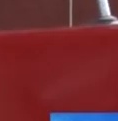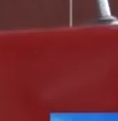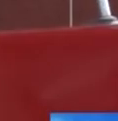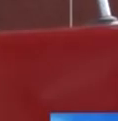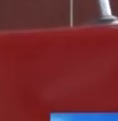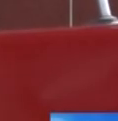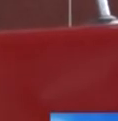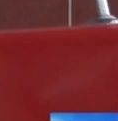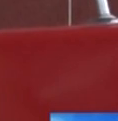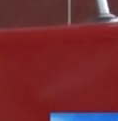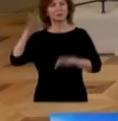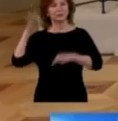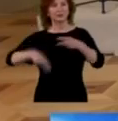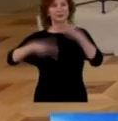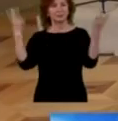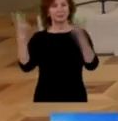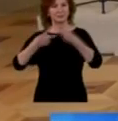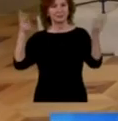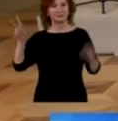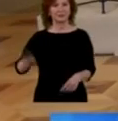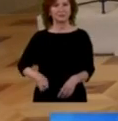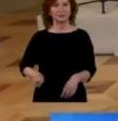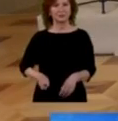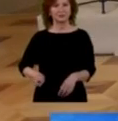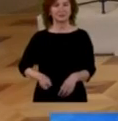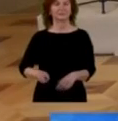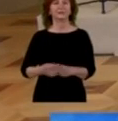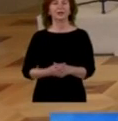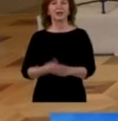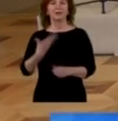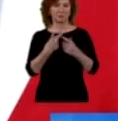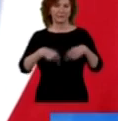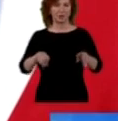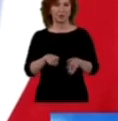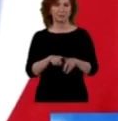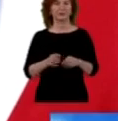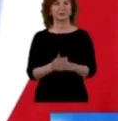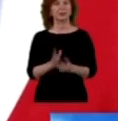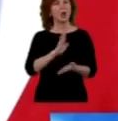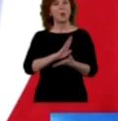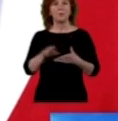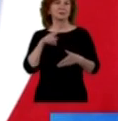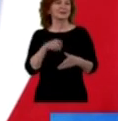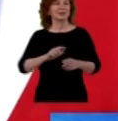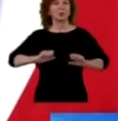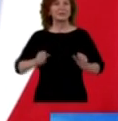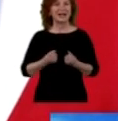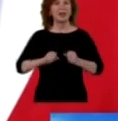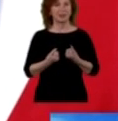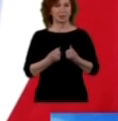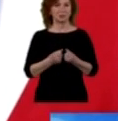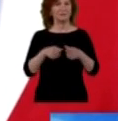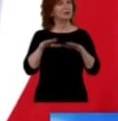Państwową i Ochotniczą Strażą Pożarną, mówi szef Kancelarii Premiera, minister Michał Dworczyk. Bez tego zaangażowania